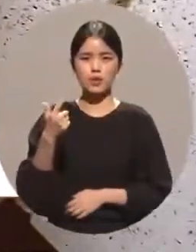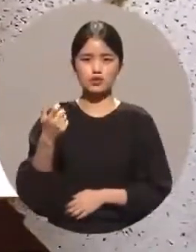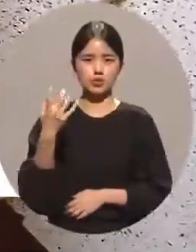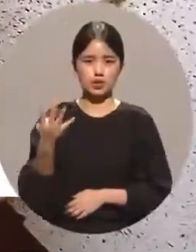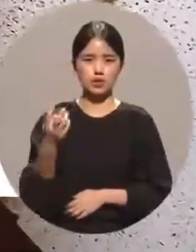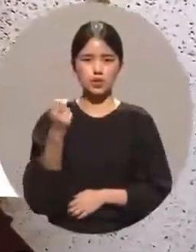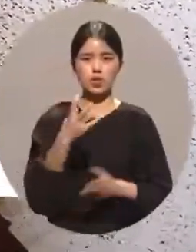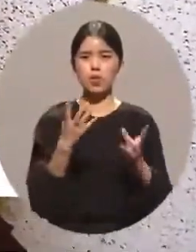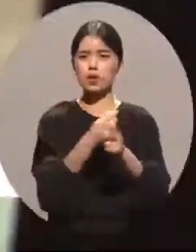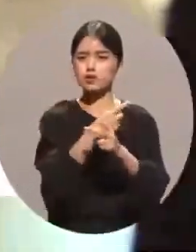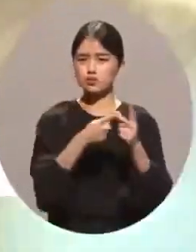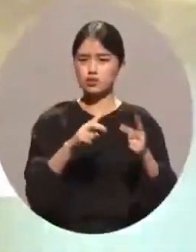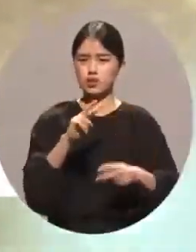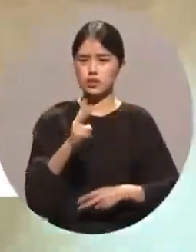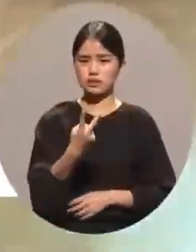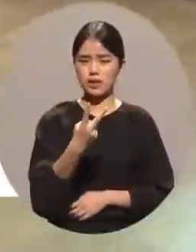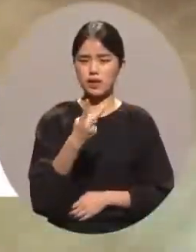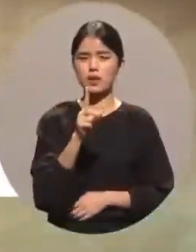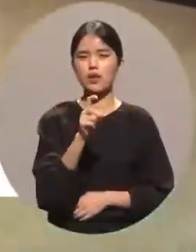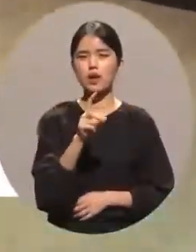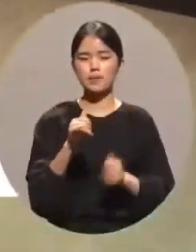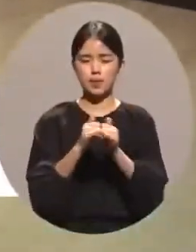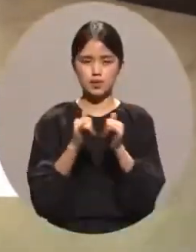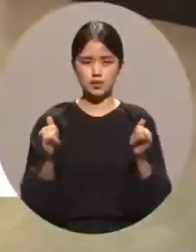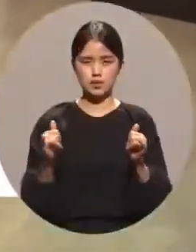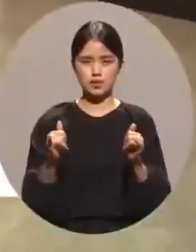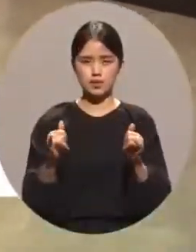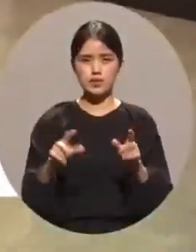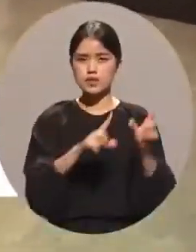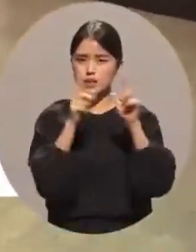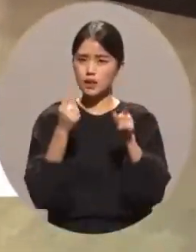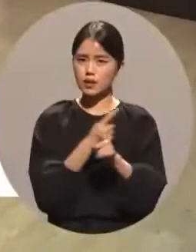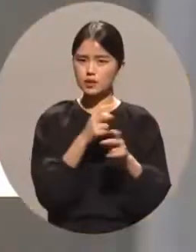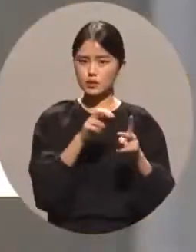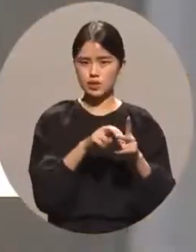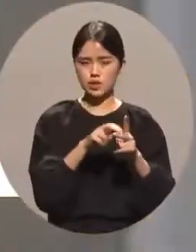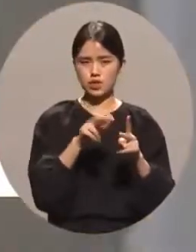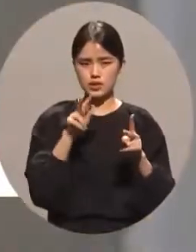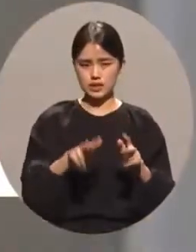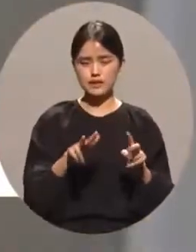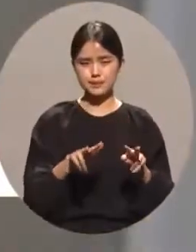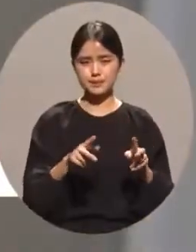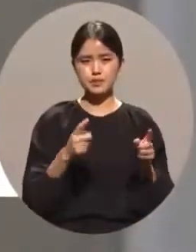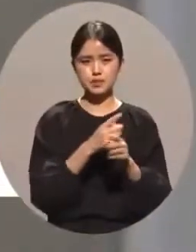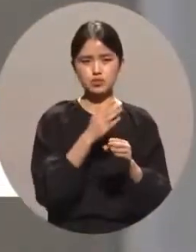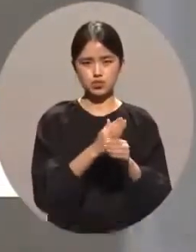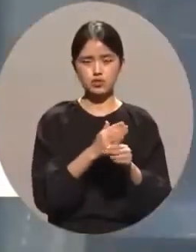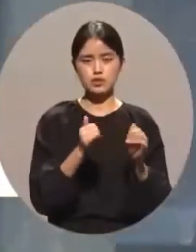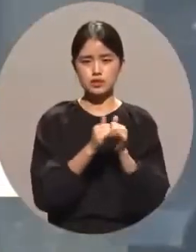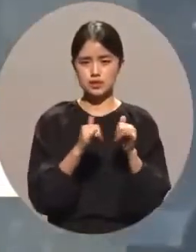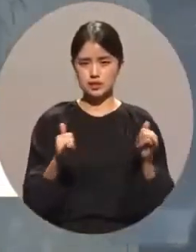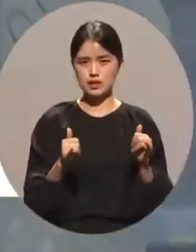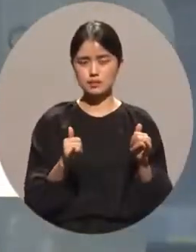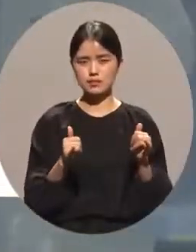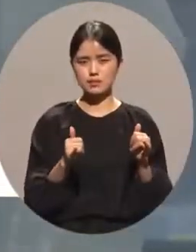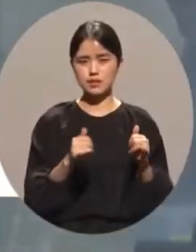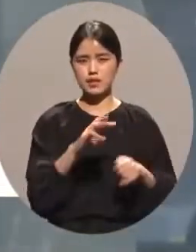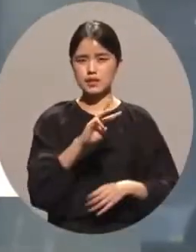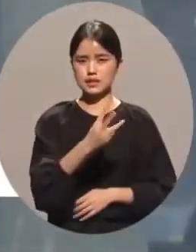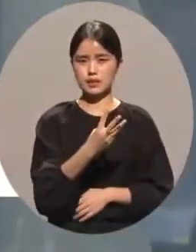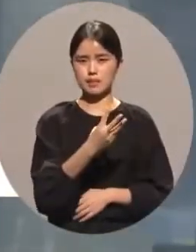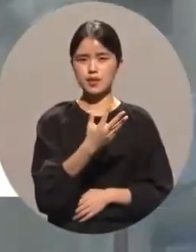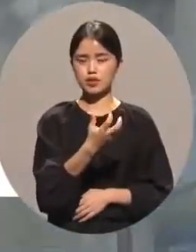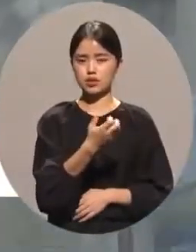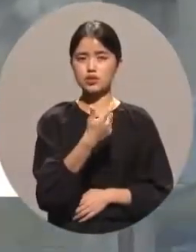그리고 완수가 200 11명 등 입니다 생활 치료 센터 에서 진료를 받고 있는 무 증상이나 경증 환자는 300